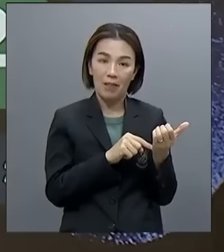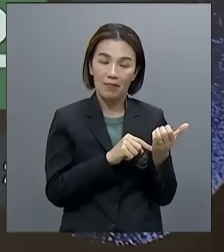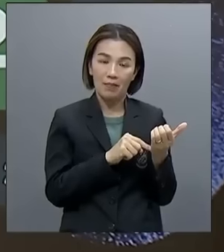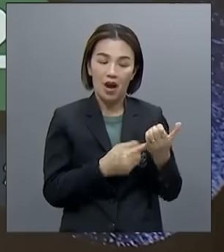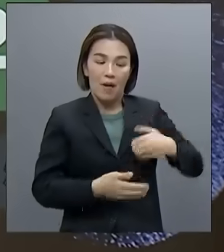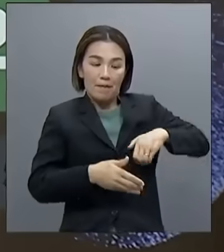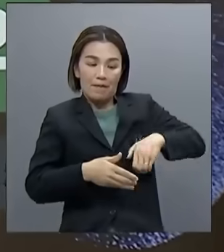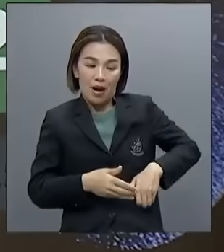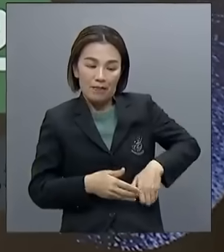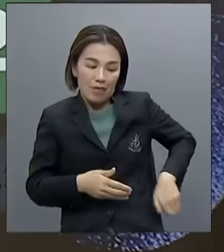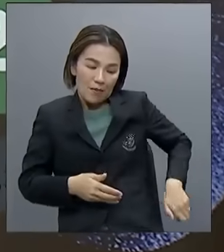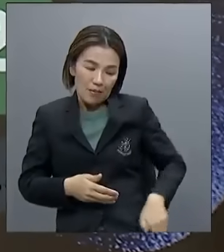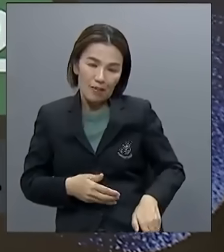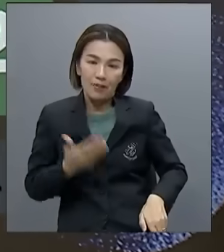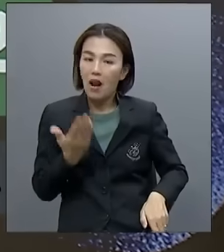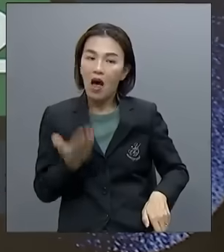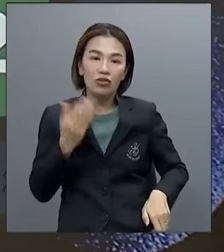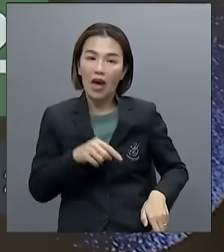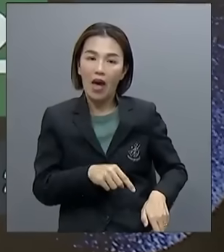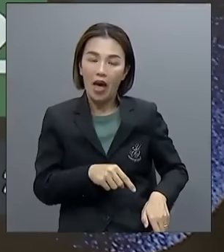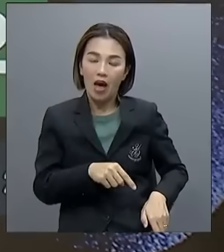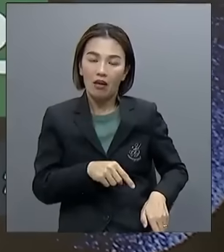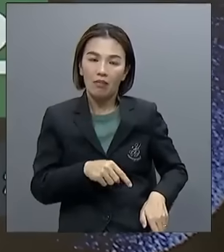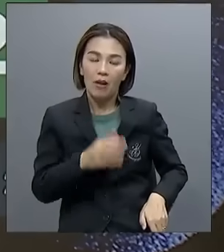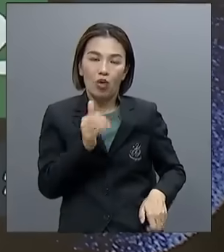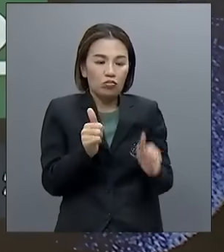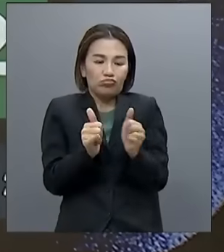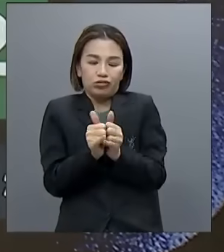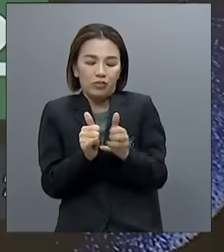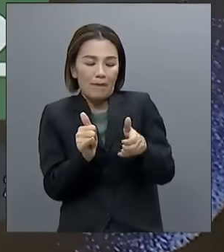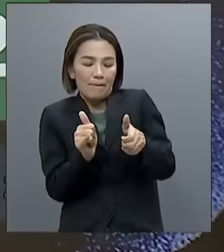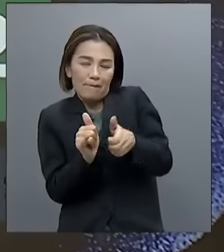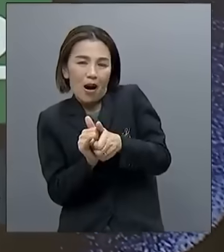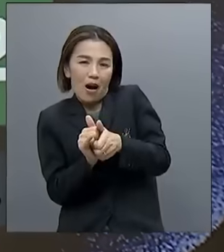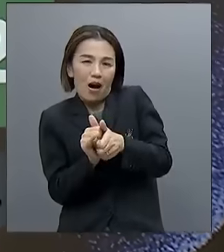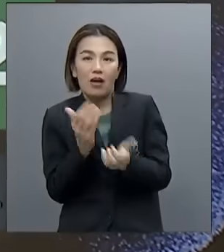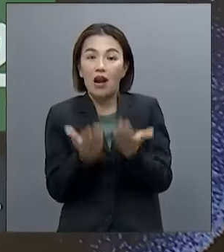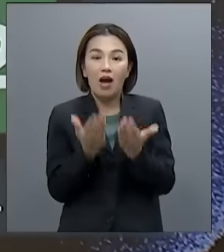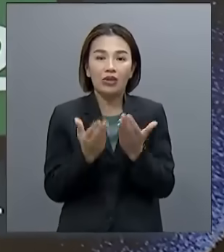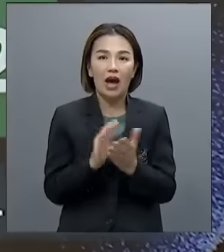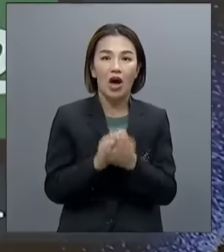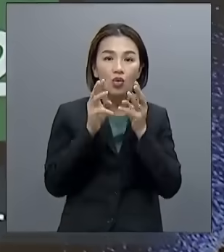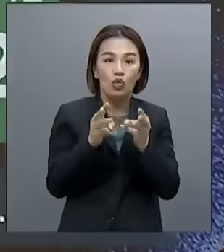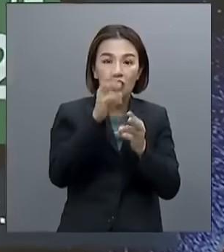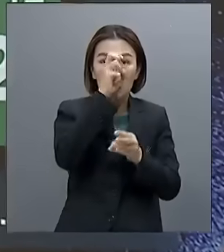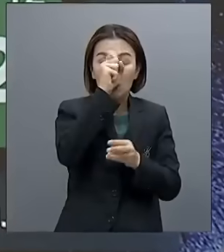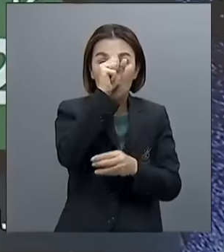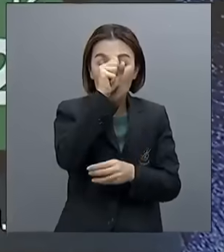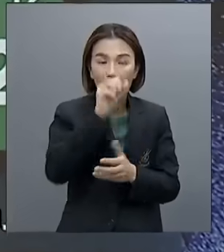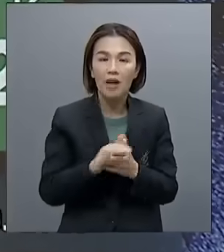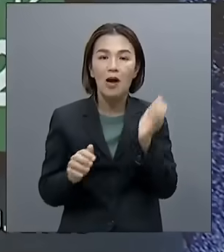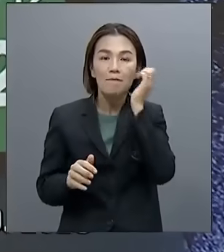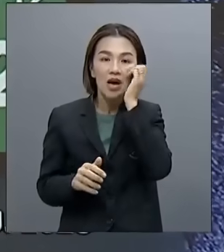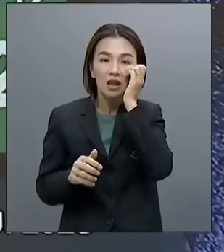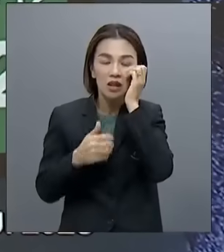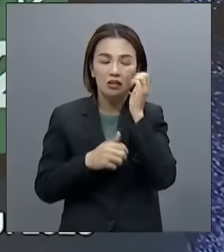ไว้ในกระเป๋ากางเกงคุณผู้ชมซึ่งจะอยู่ใกล้ตัวผู้ใช้งานมากนะคะกับอีก1วิธีที่เขาทดสอบก็คือการทดสอบเมื่อโทรศัพท์อยู่ห่